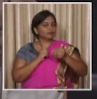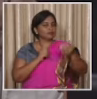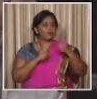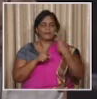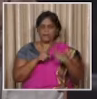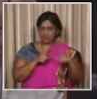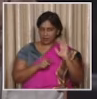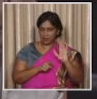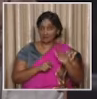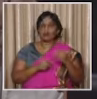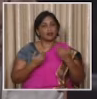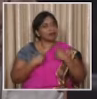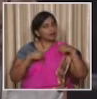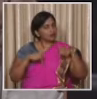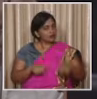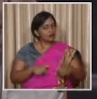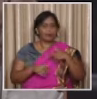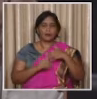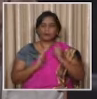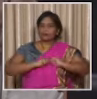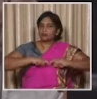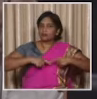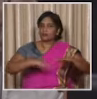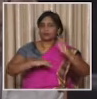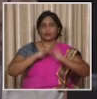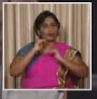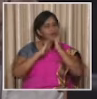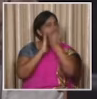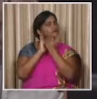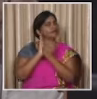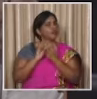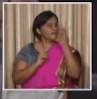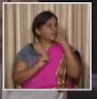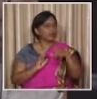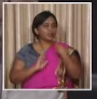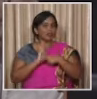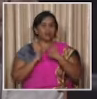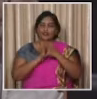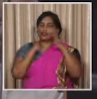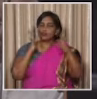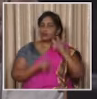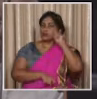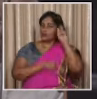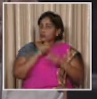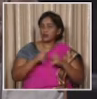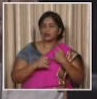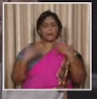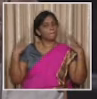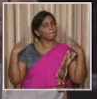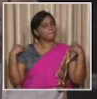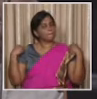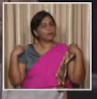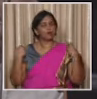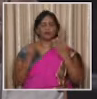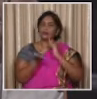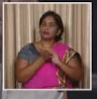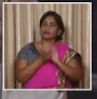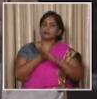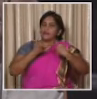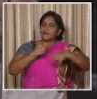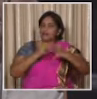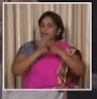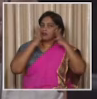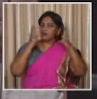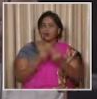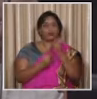පමණයි. අප මෙතෙක් අනුගමනය කළ පිළිවෙත් නිසා රටේ බහුතර ජනතාවකට පහසුකම් සහ සහන ගණනාවක්